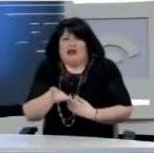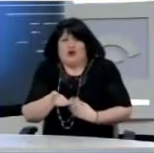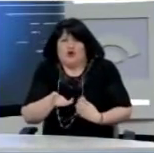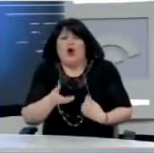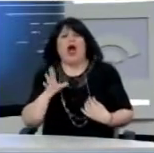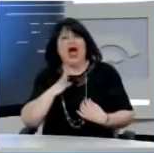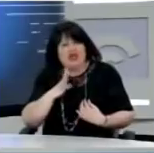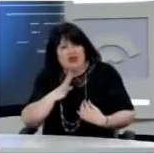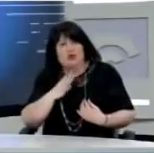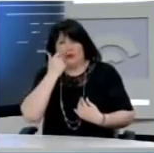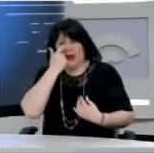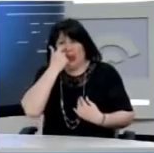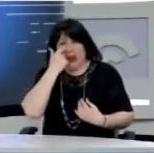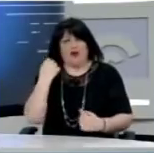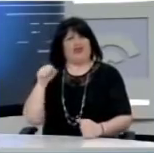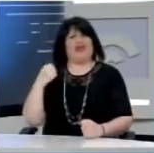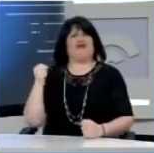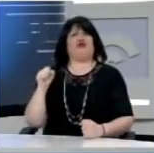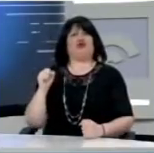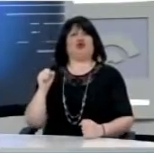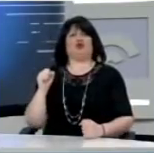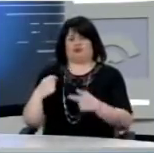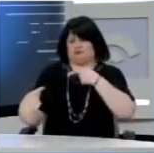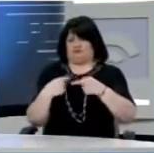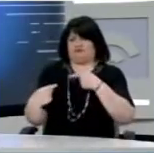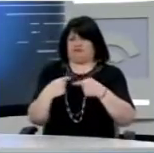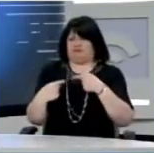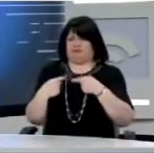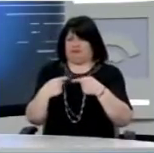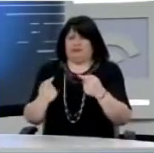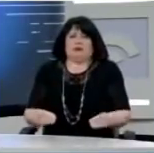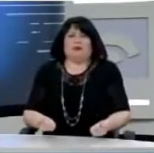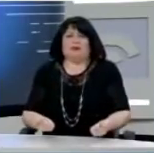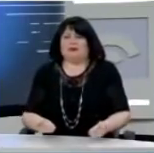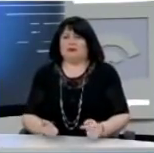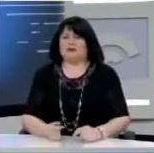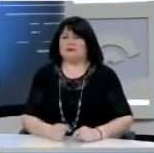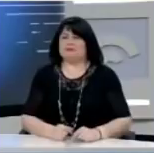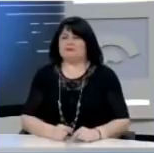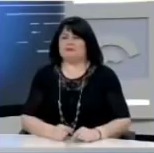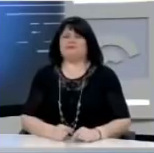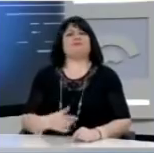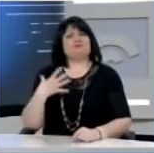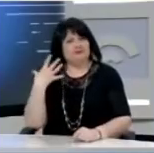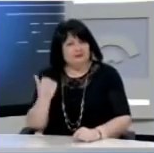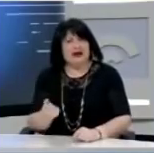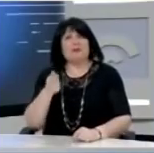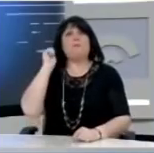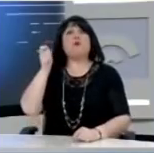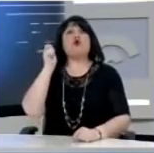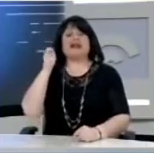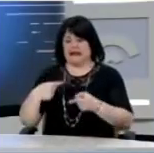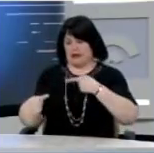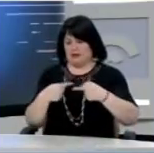άνθρωποι με τους οποίους διαφωνώ κάθετα. Έχω αντιπαρατεθεί πολιτικά και ιδεολογικά. Αλλά είχαμε μια πολιτική αντιπαράθεση